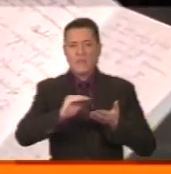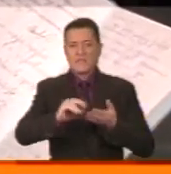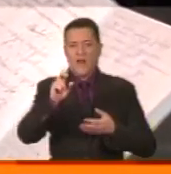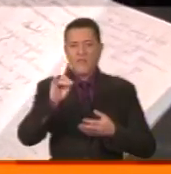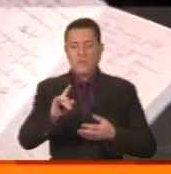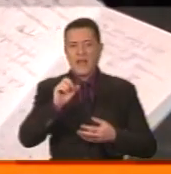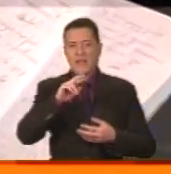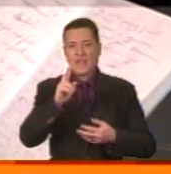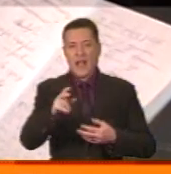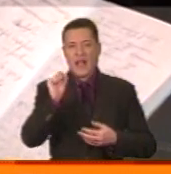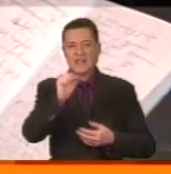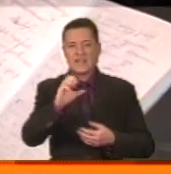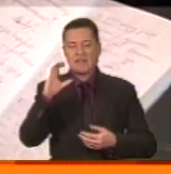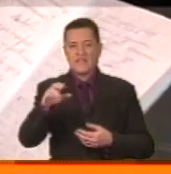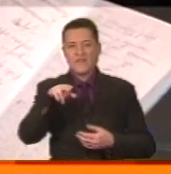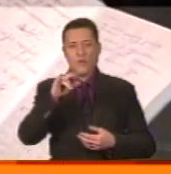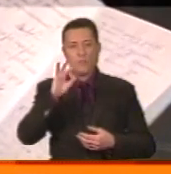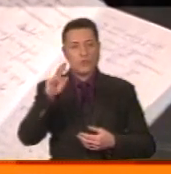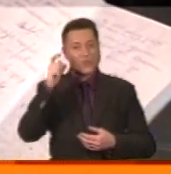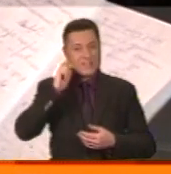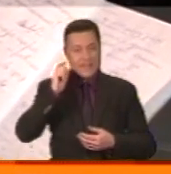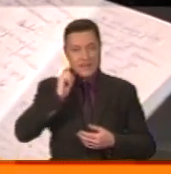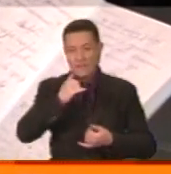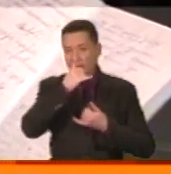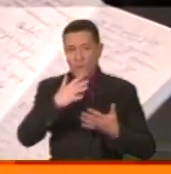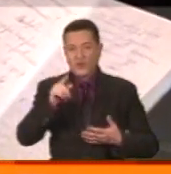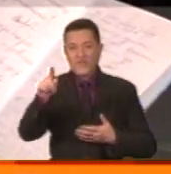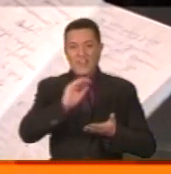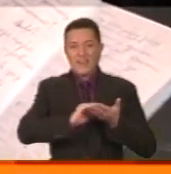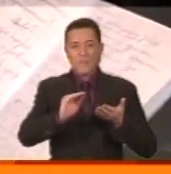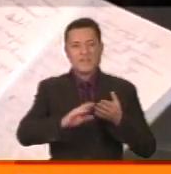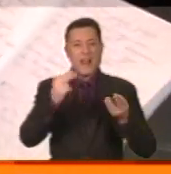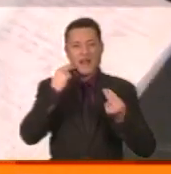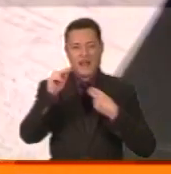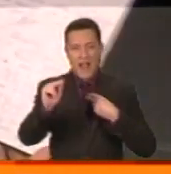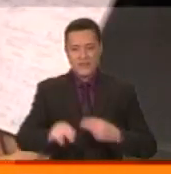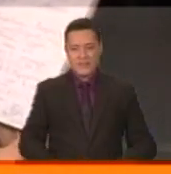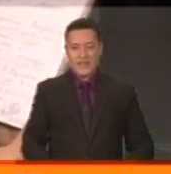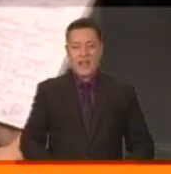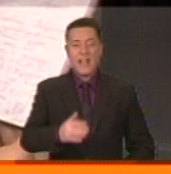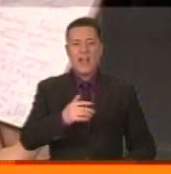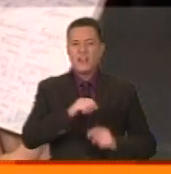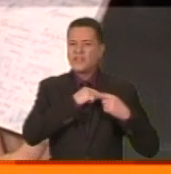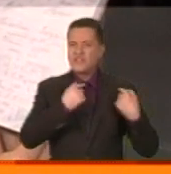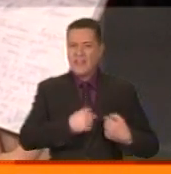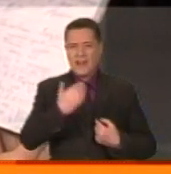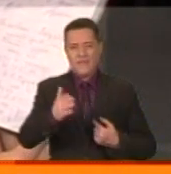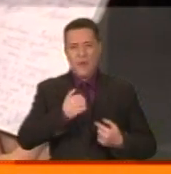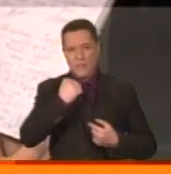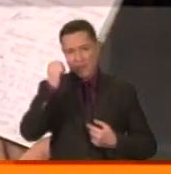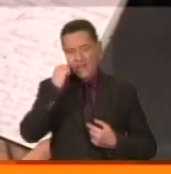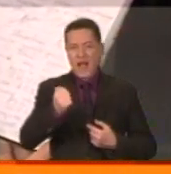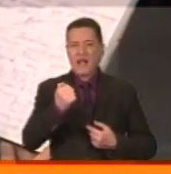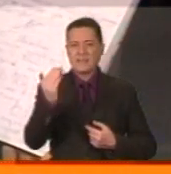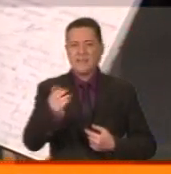Олександр сергейович Пушкін але не можу тому що він написав краще щиро вам подяка за вашу нелегку